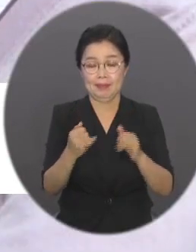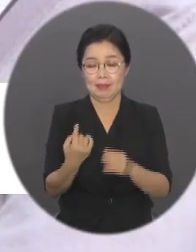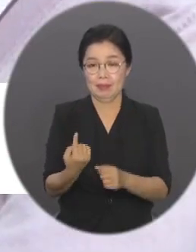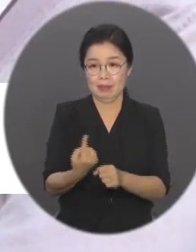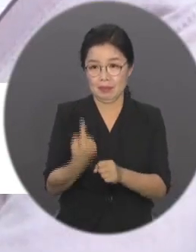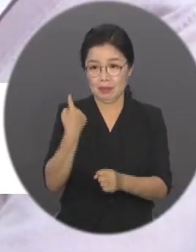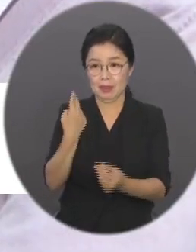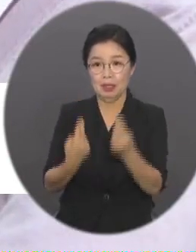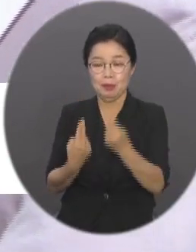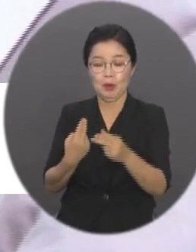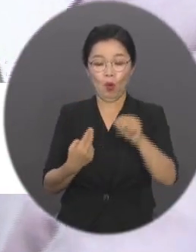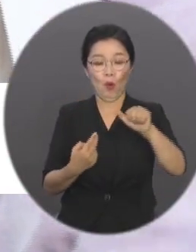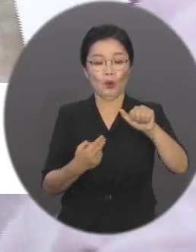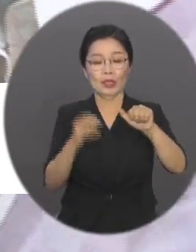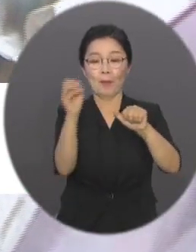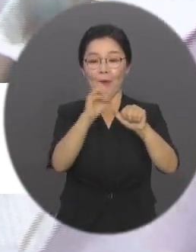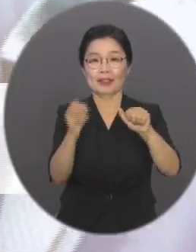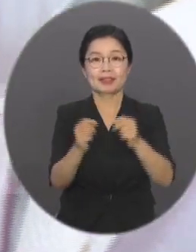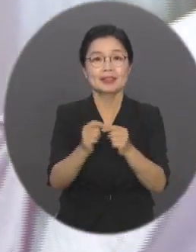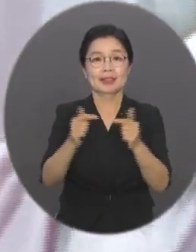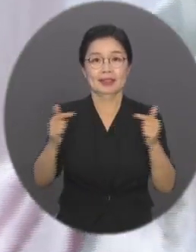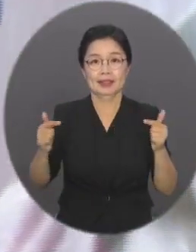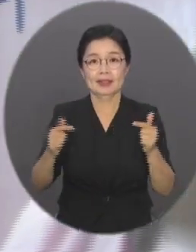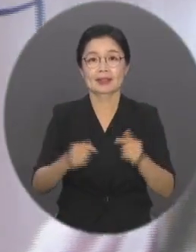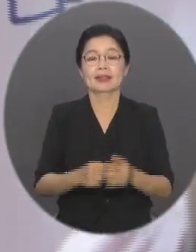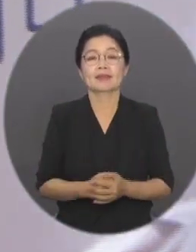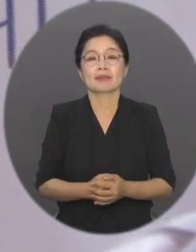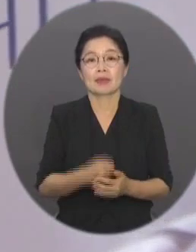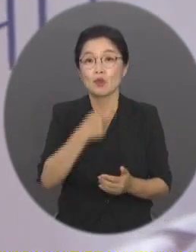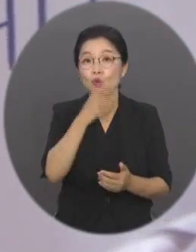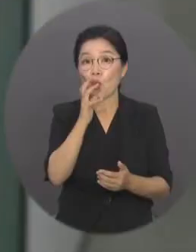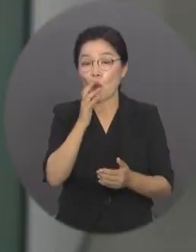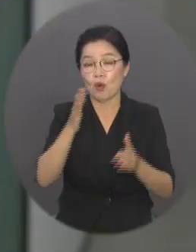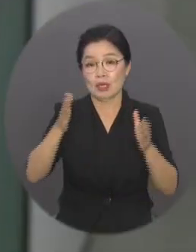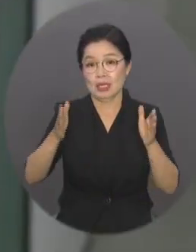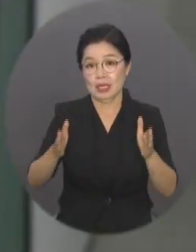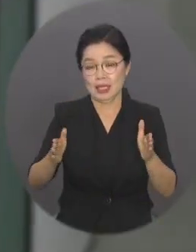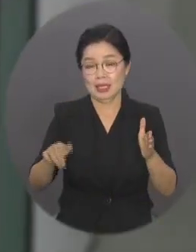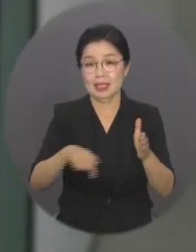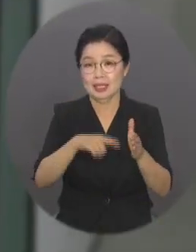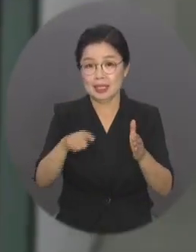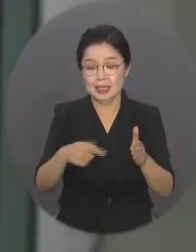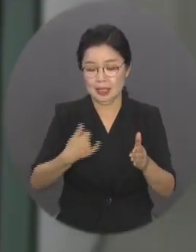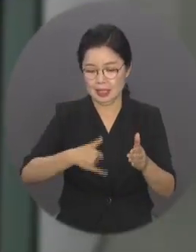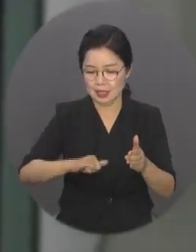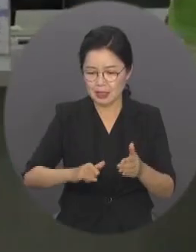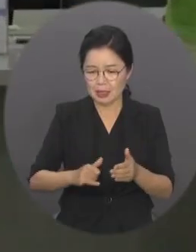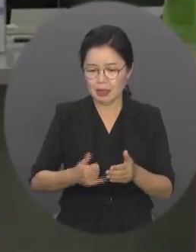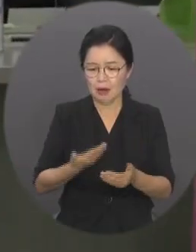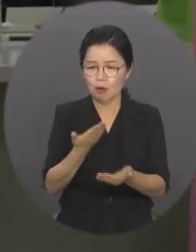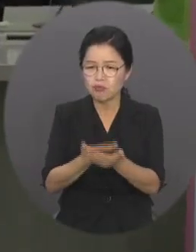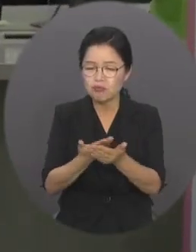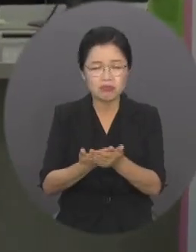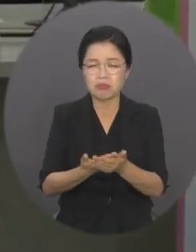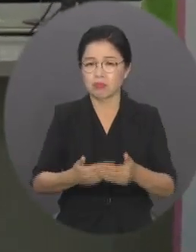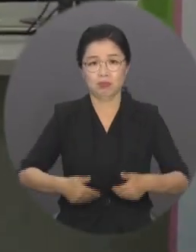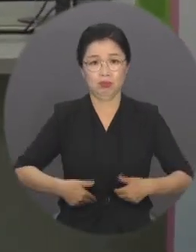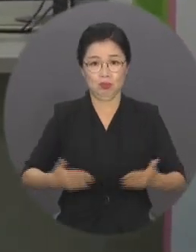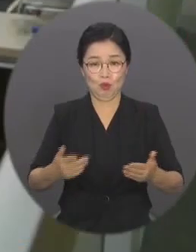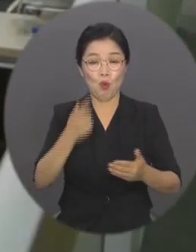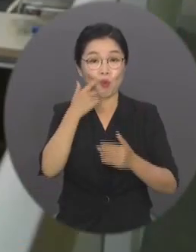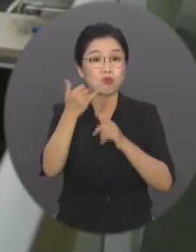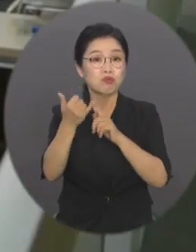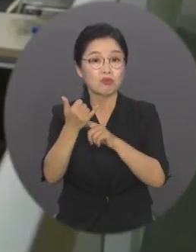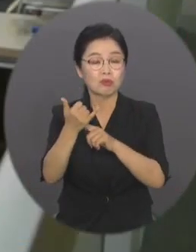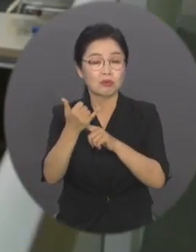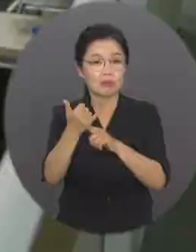대비 50% 가까이 늘었습니다. 노년층은 자녀들의 손을 벌리지 않아도 되고 자녀들은 부모